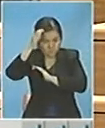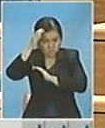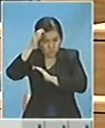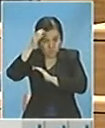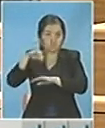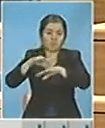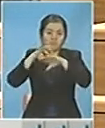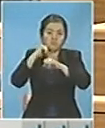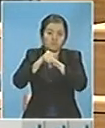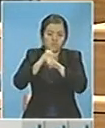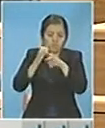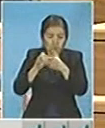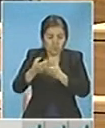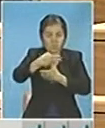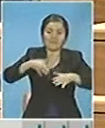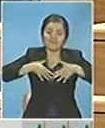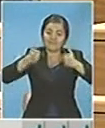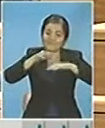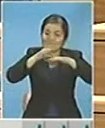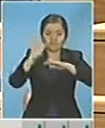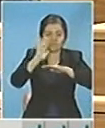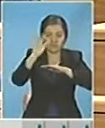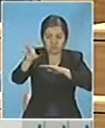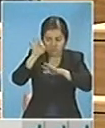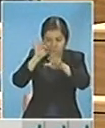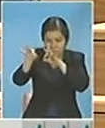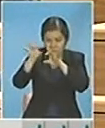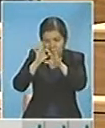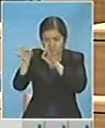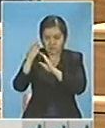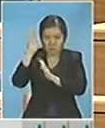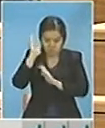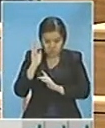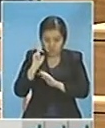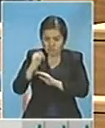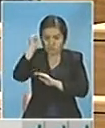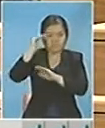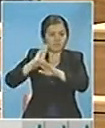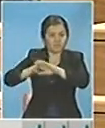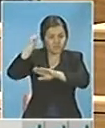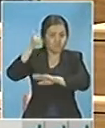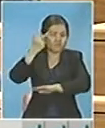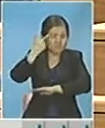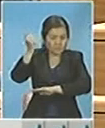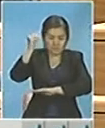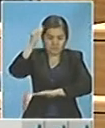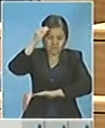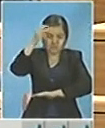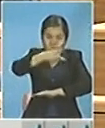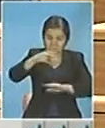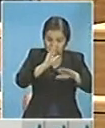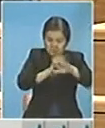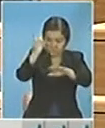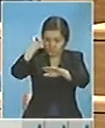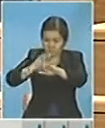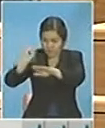มาด้วยความสบายๆนะครับเราต้องคัดสรรบุคคลที่มีความรู้ความสามารถเป็นยอดของวิชาการต่างๆแต่